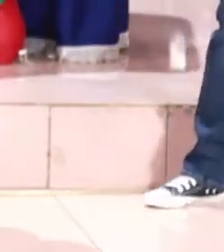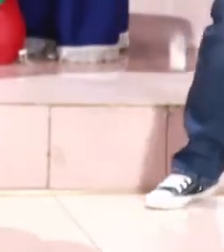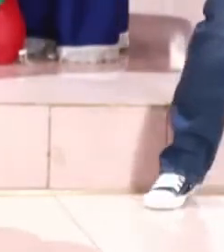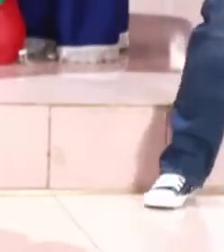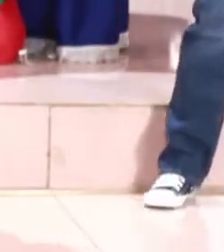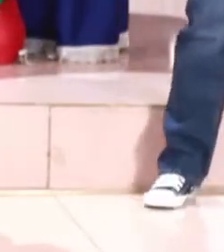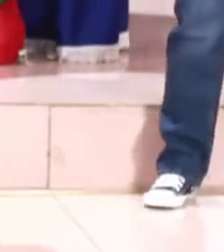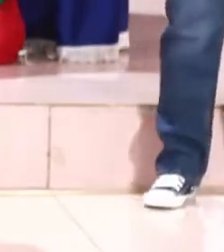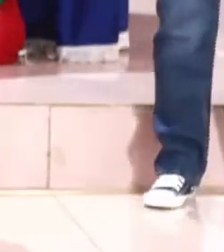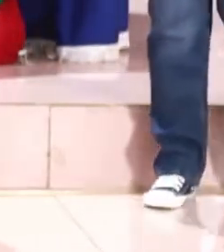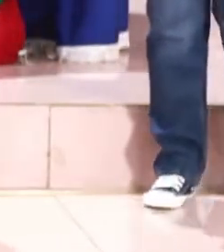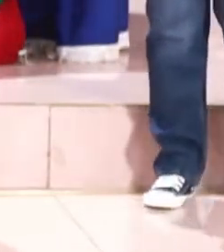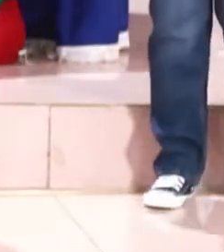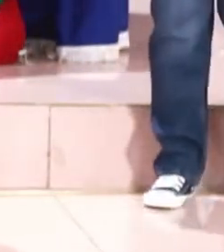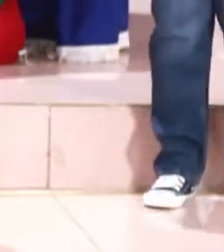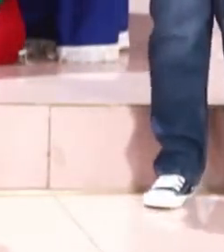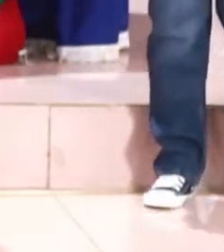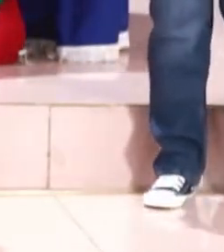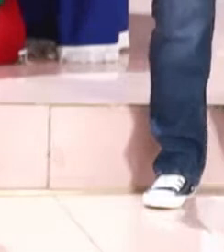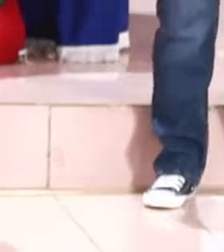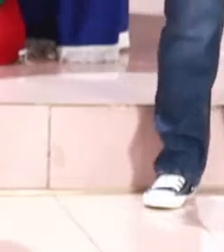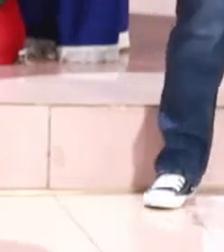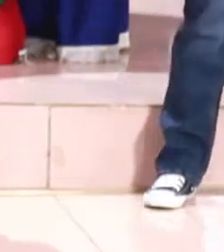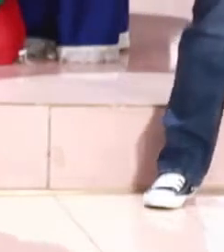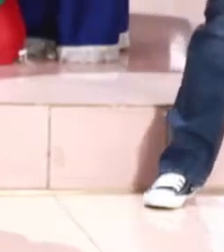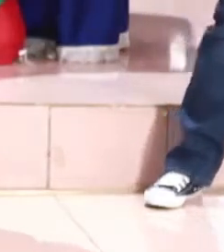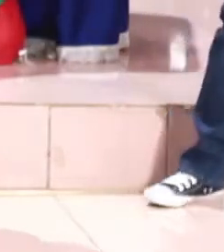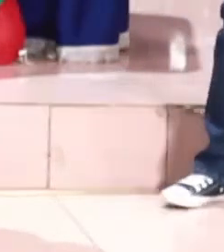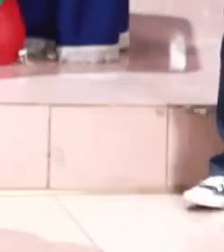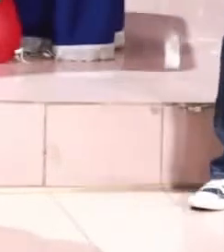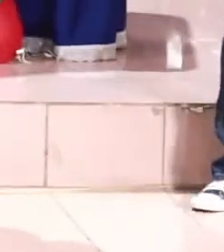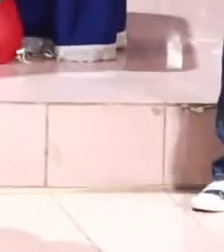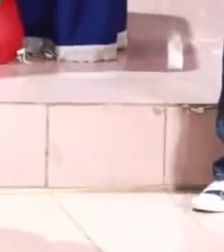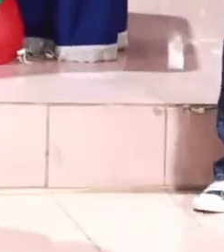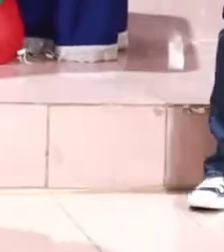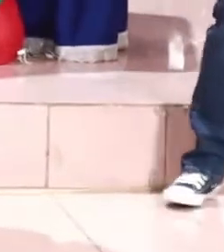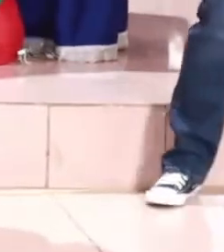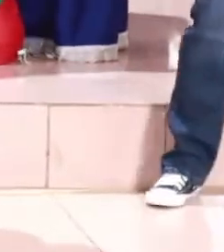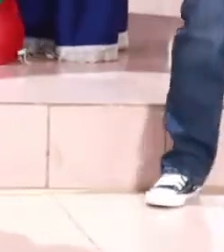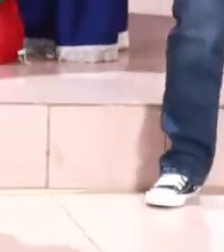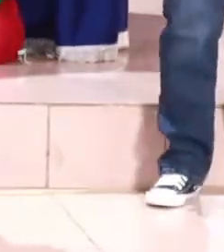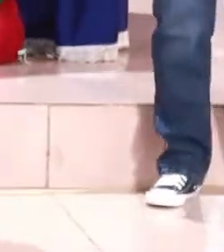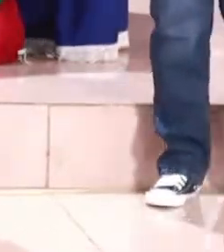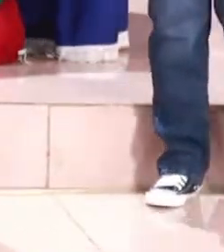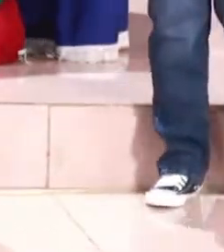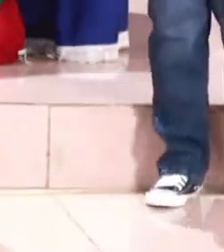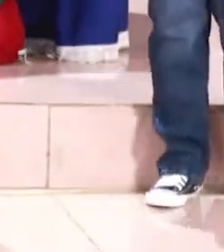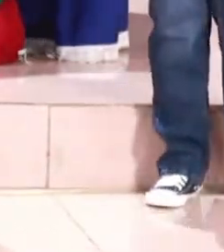Kwa njia zaidi.